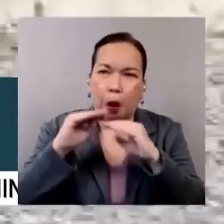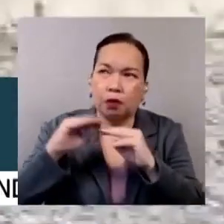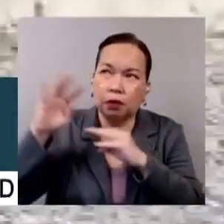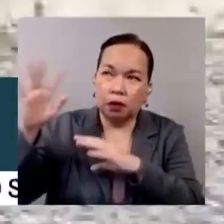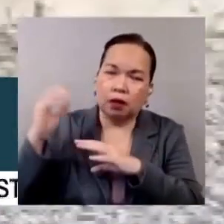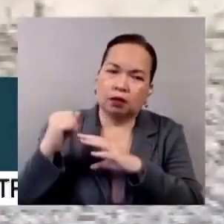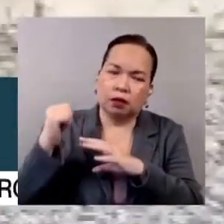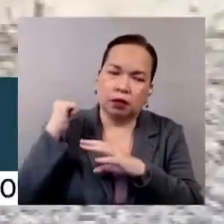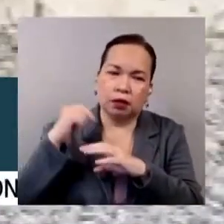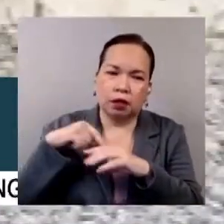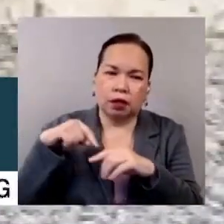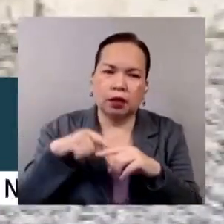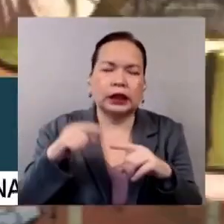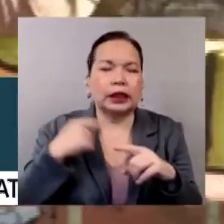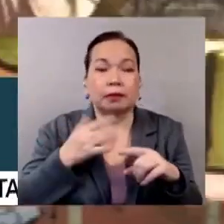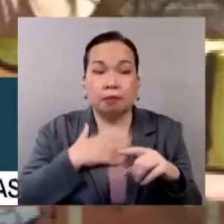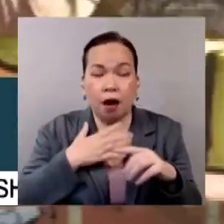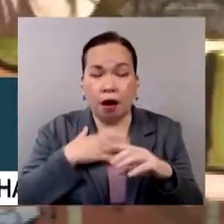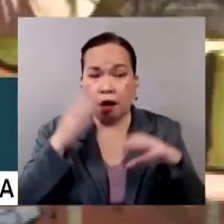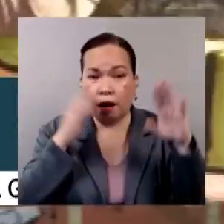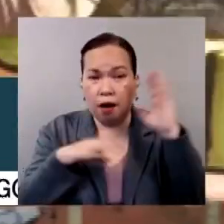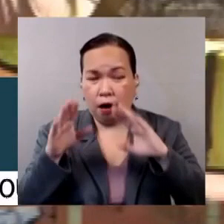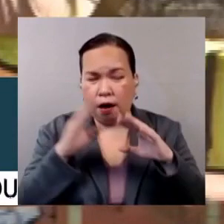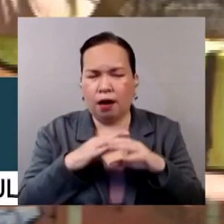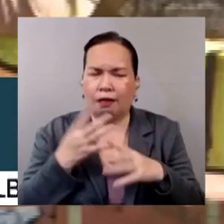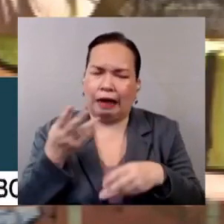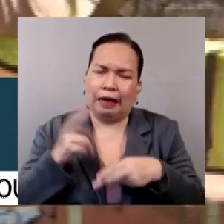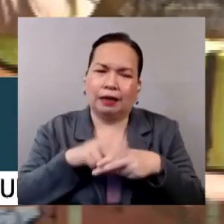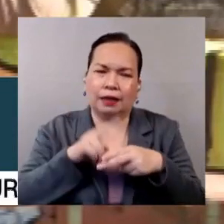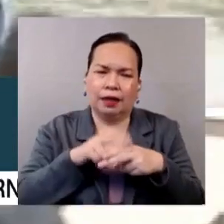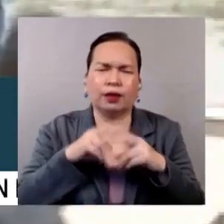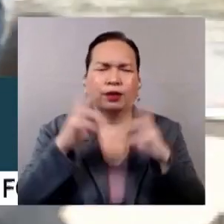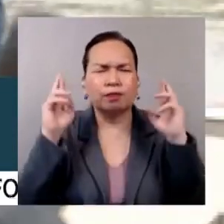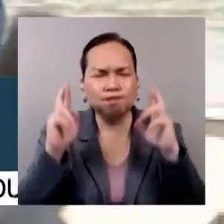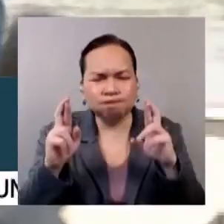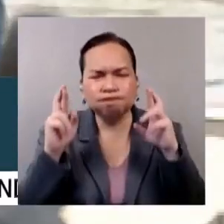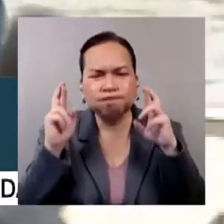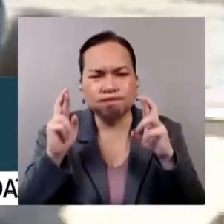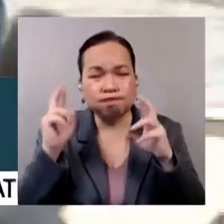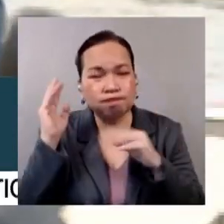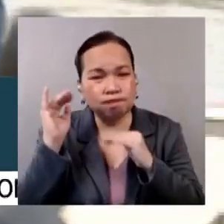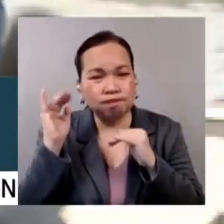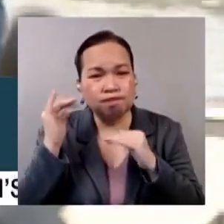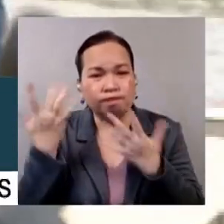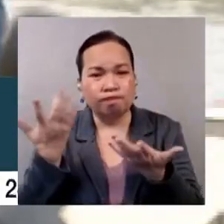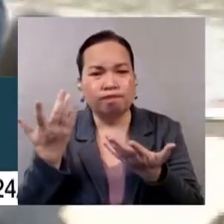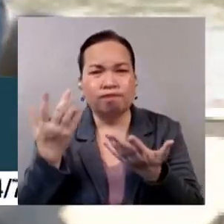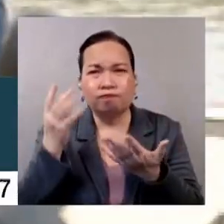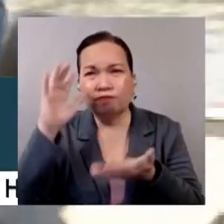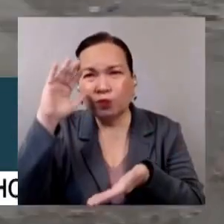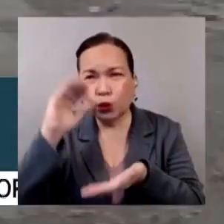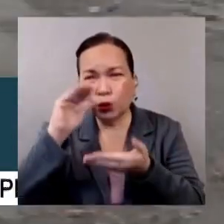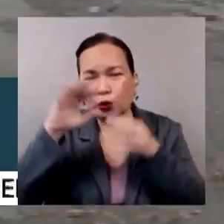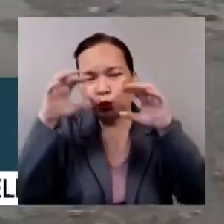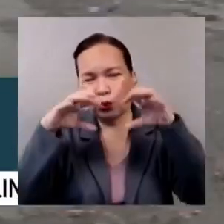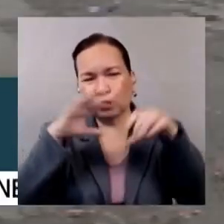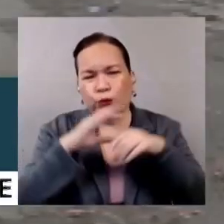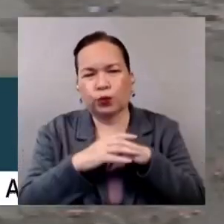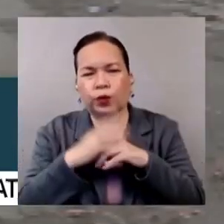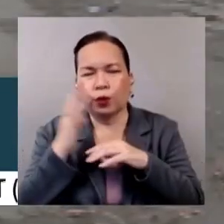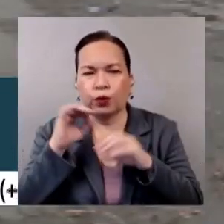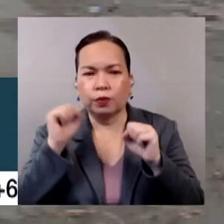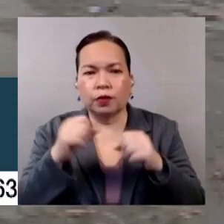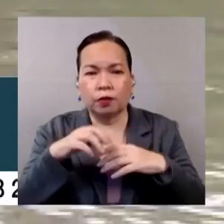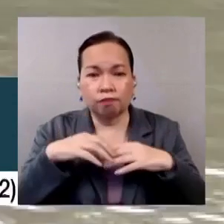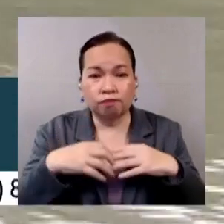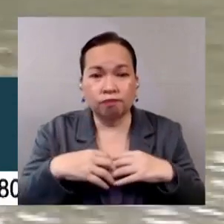chief executive, as mayor. So, sana, we're praying na maging maayos na to at sana makarecover na talaga